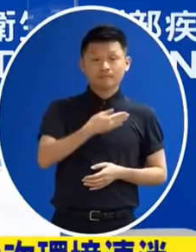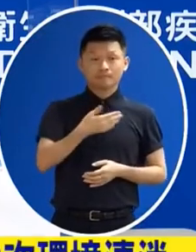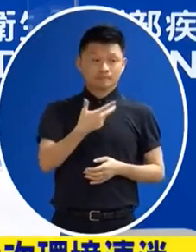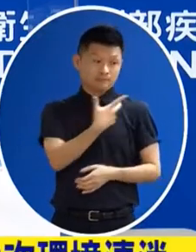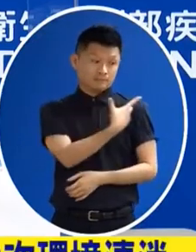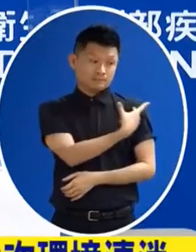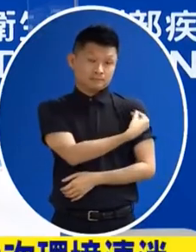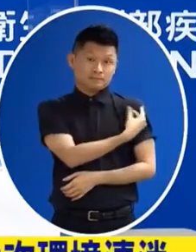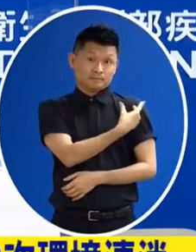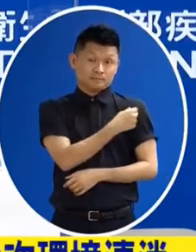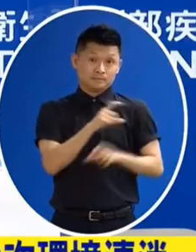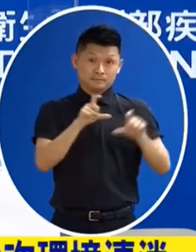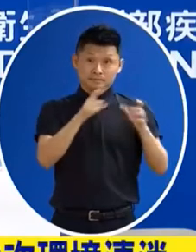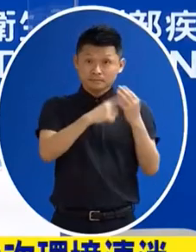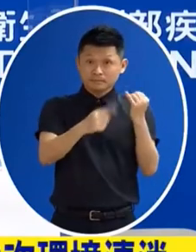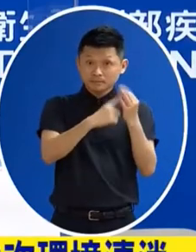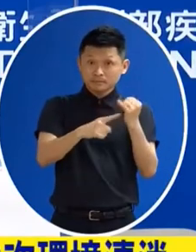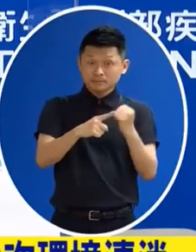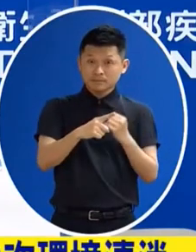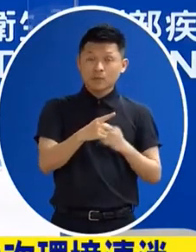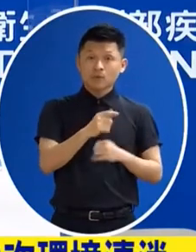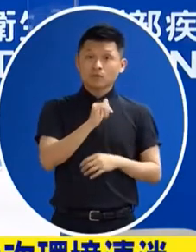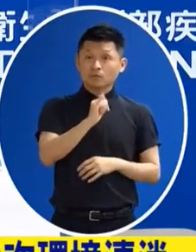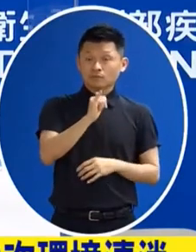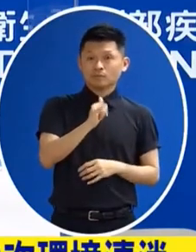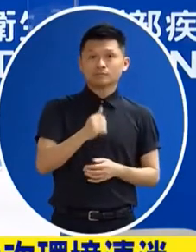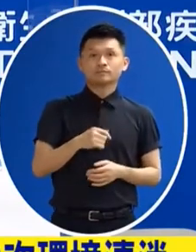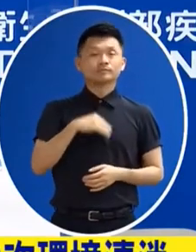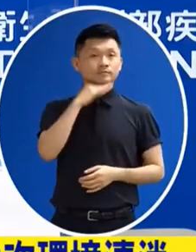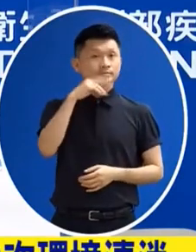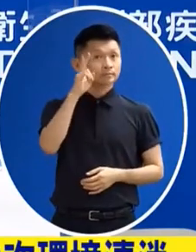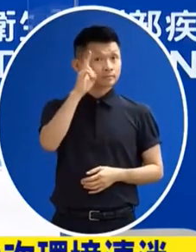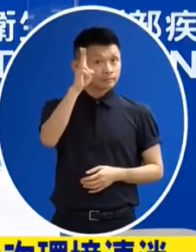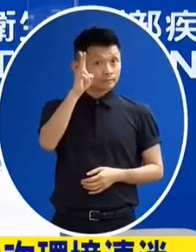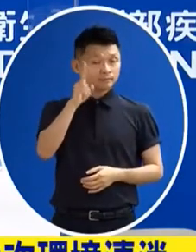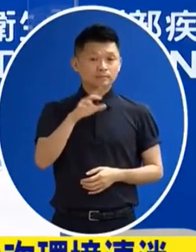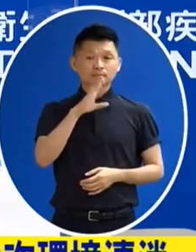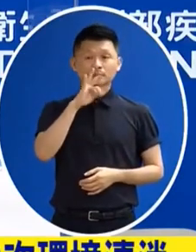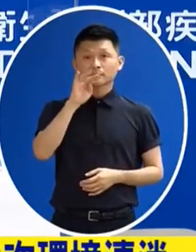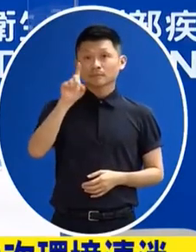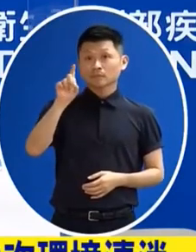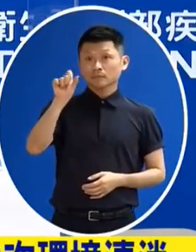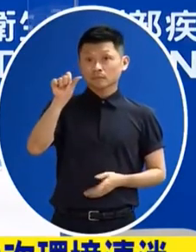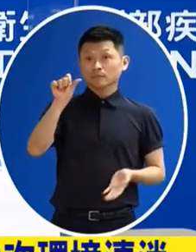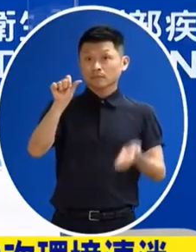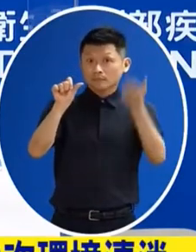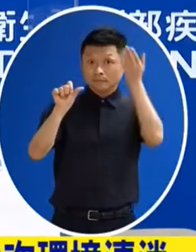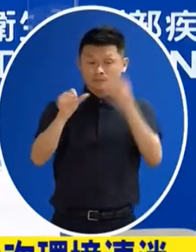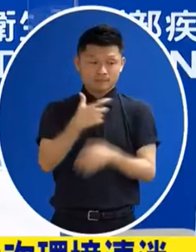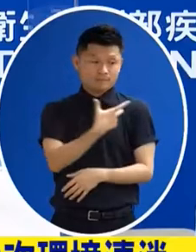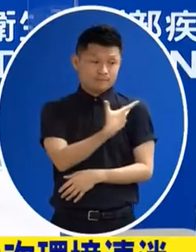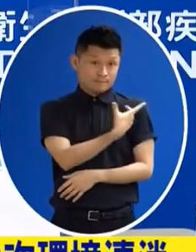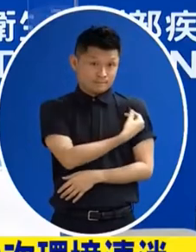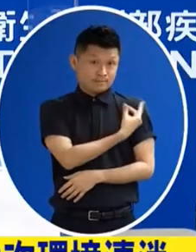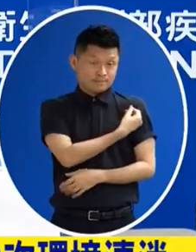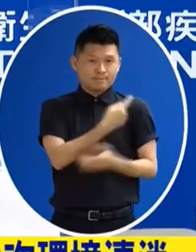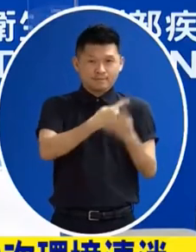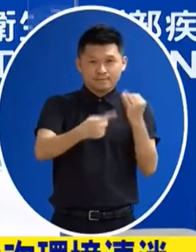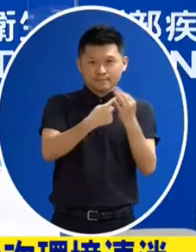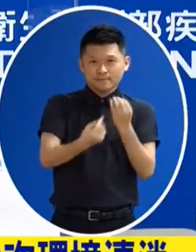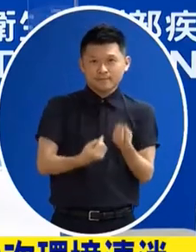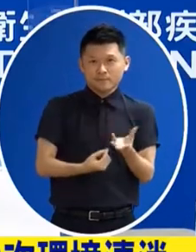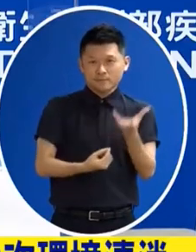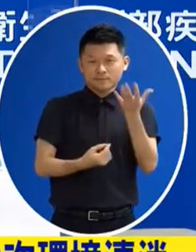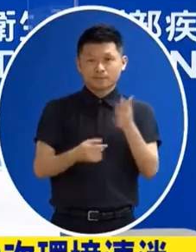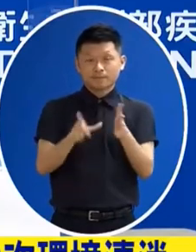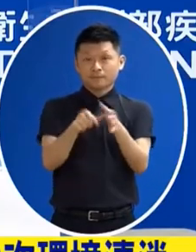施打的情况哈都已经蛮好哈，再过2天，这65岁以上的涵盖大部分哈，我们刚才说那个